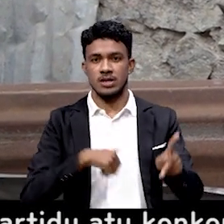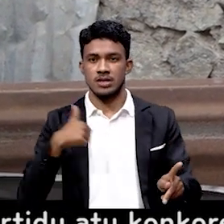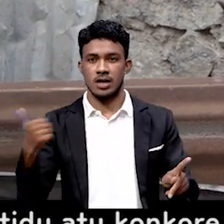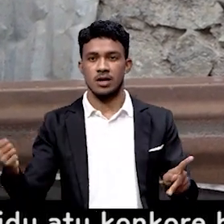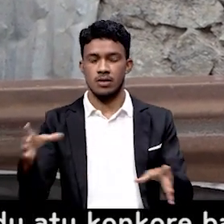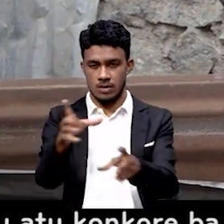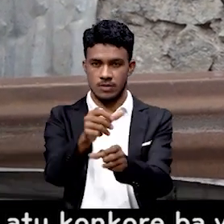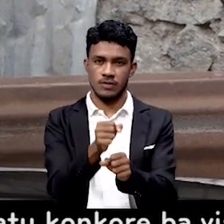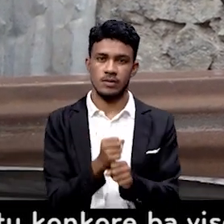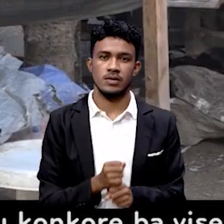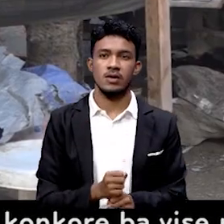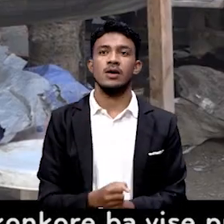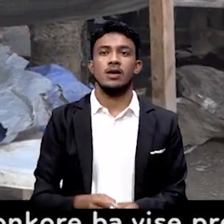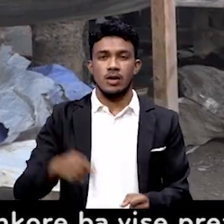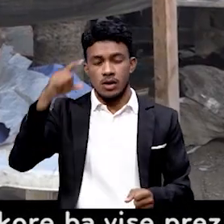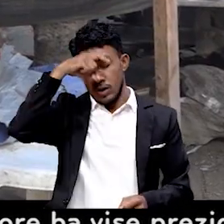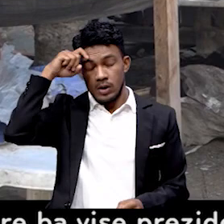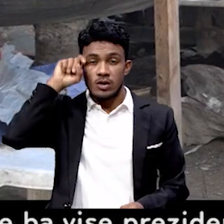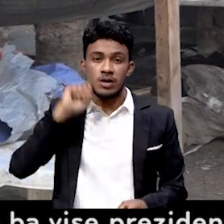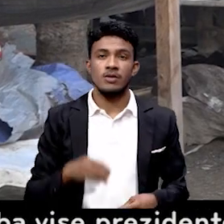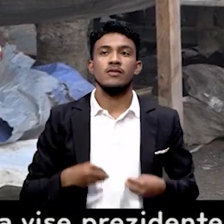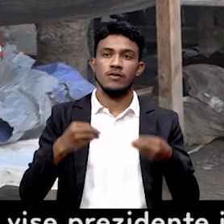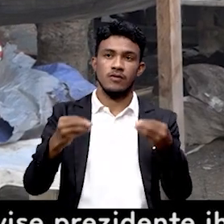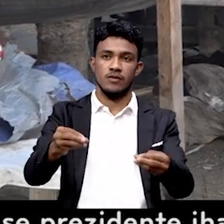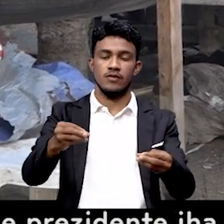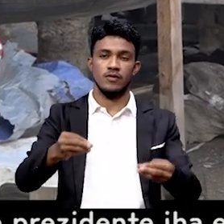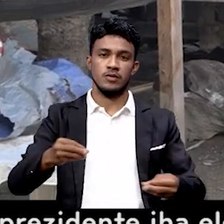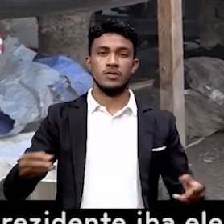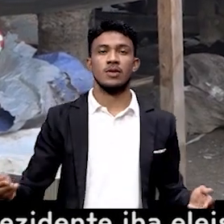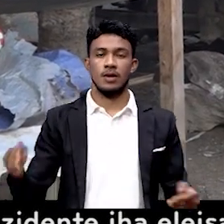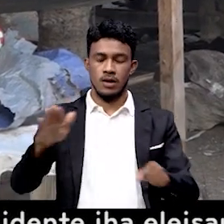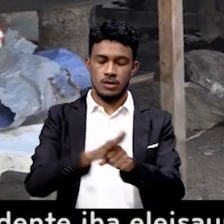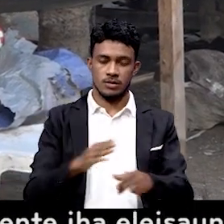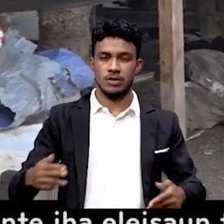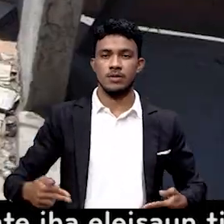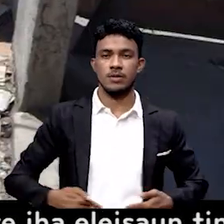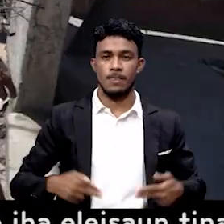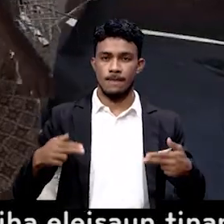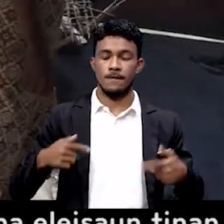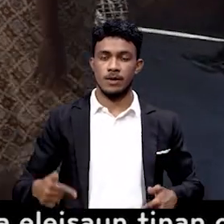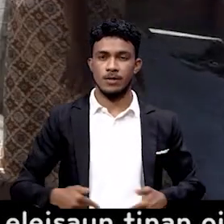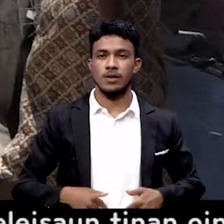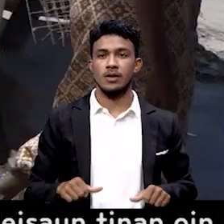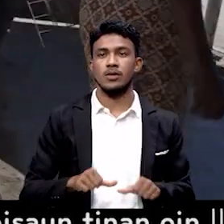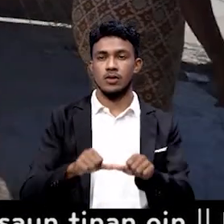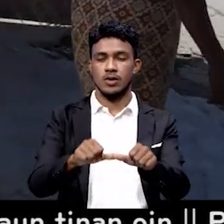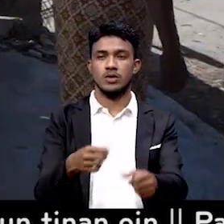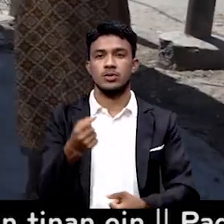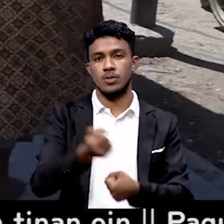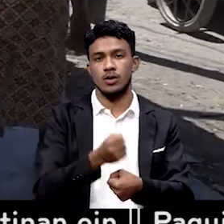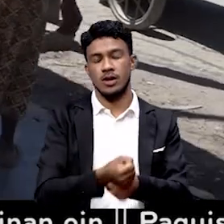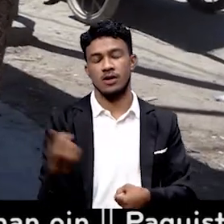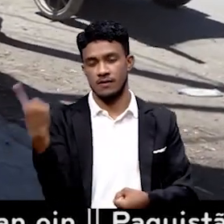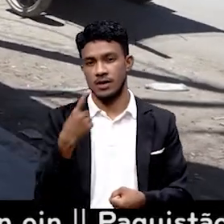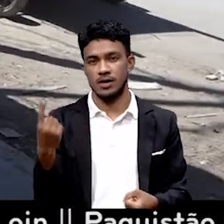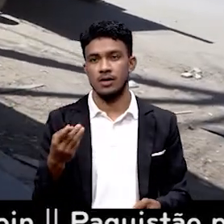ruing haturu kosar beng, hodi habosu wansira ne kabu, nududu na fating wansira bay skola. Ama domi nga